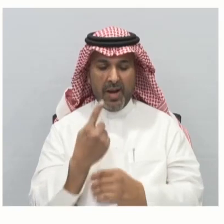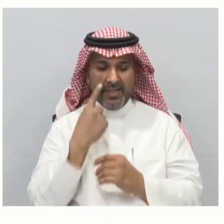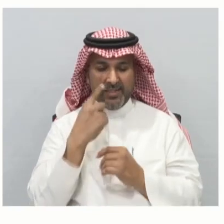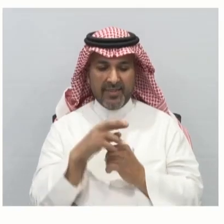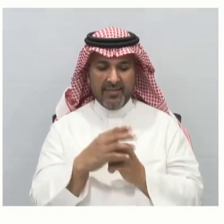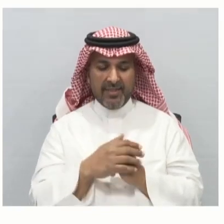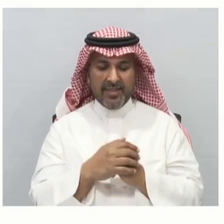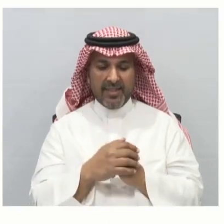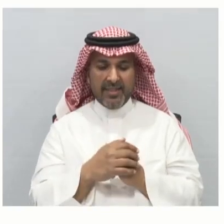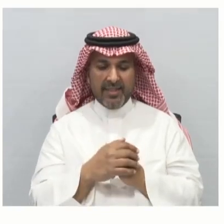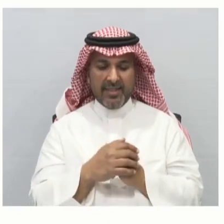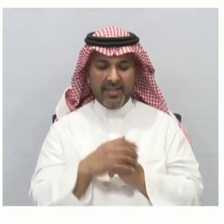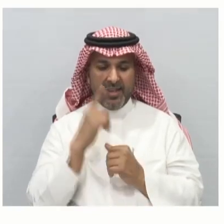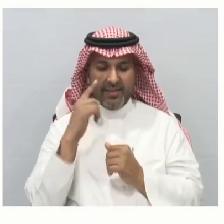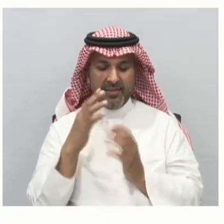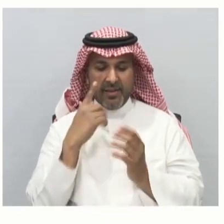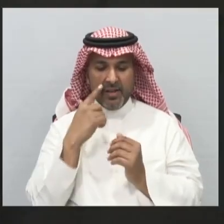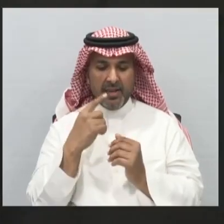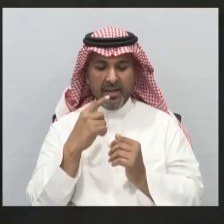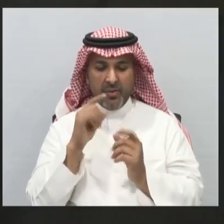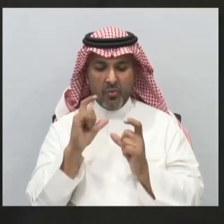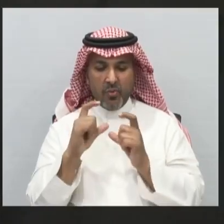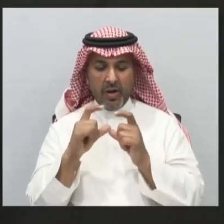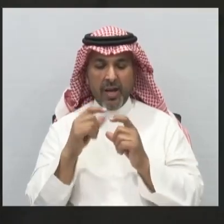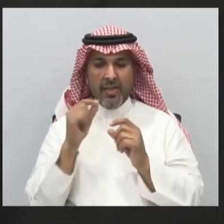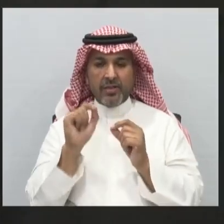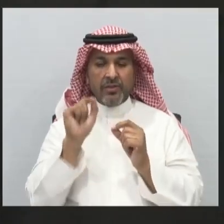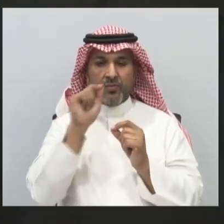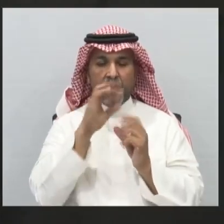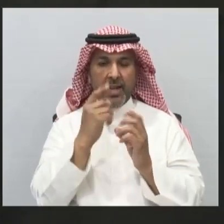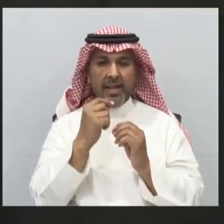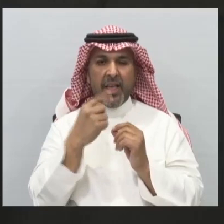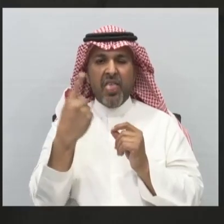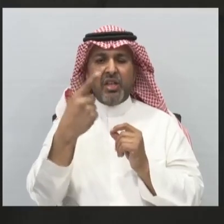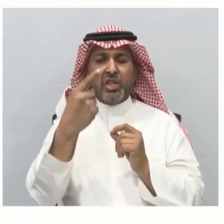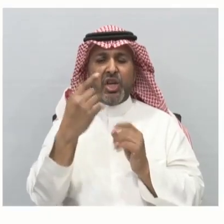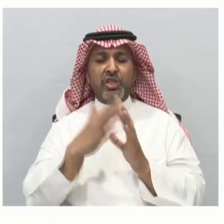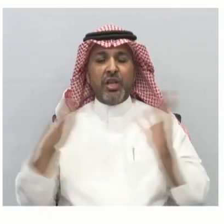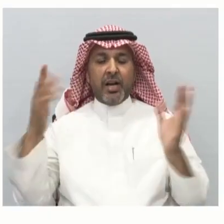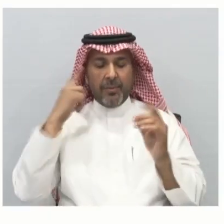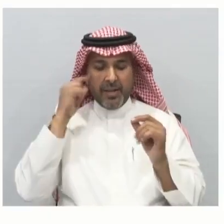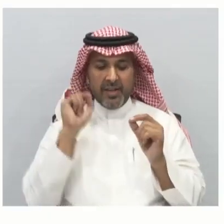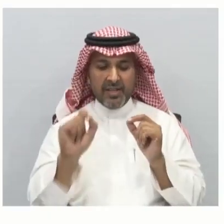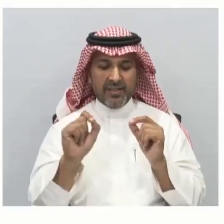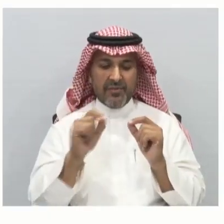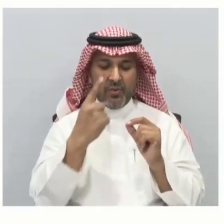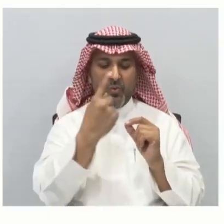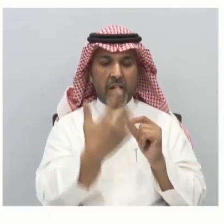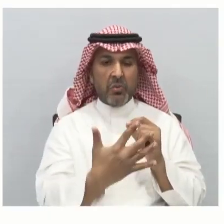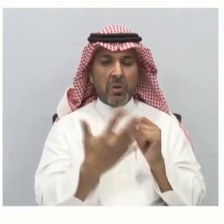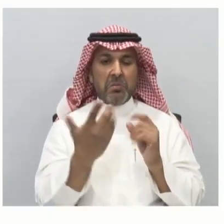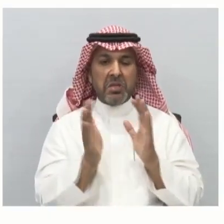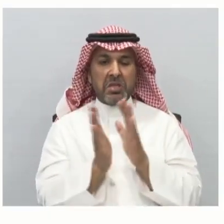خمسه اذا مباشره الحداشه هي اكبرهم اذا اكبر قيمه راح يكون الفقره الف